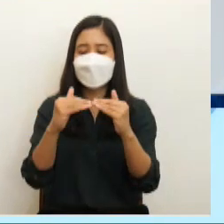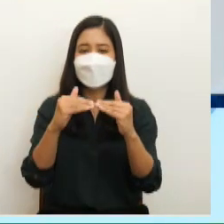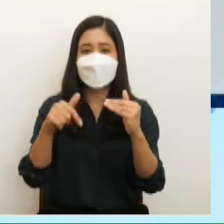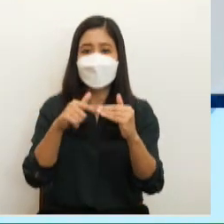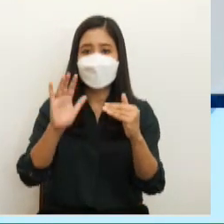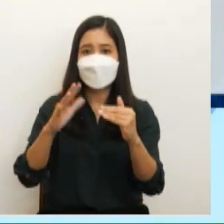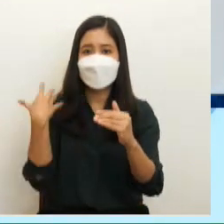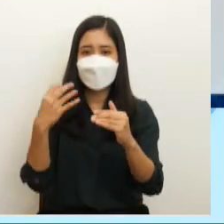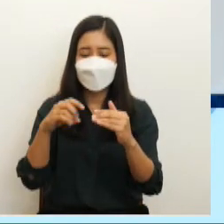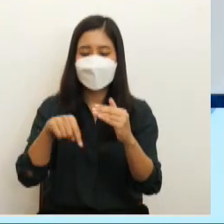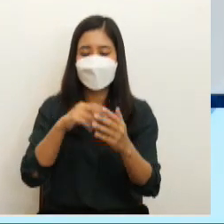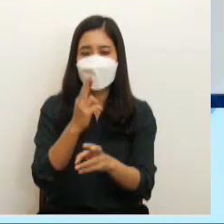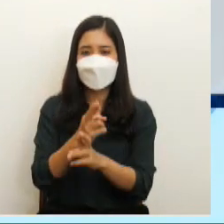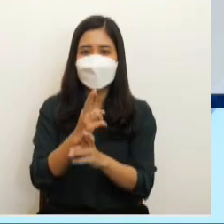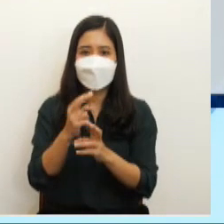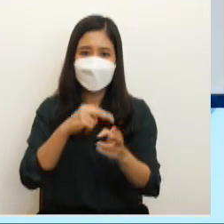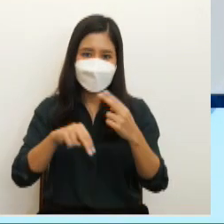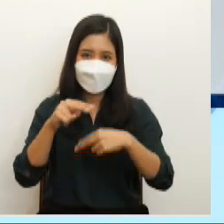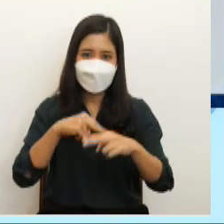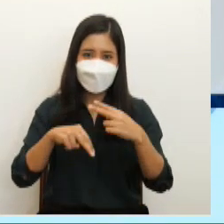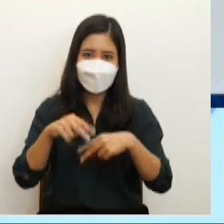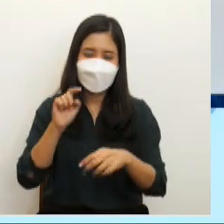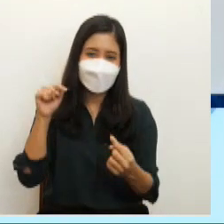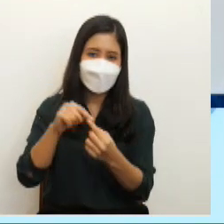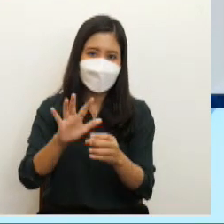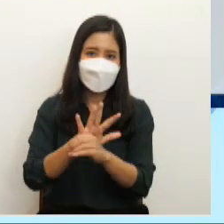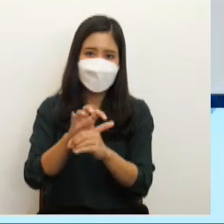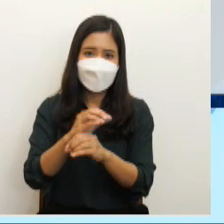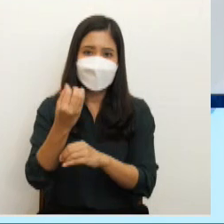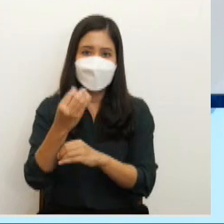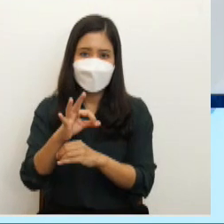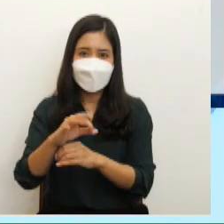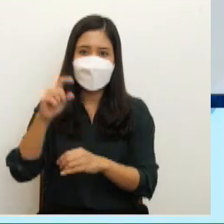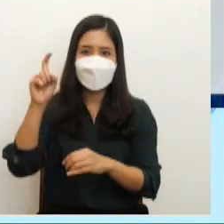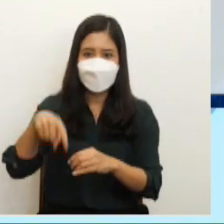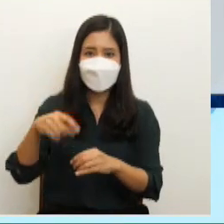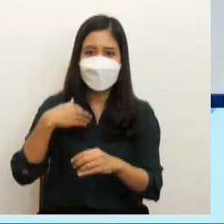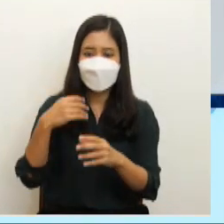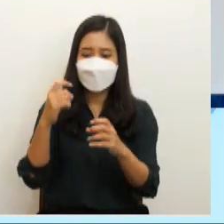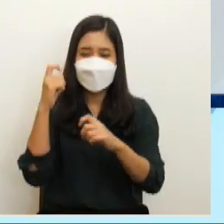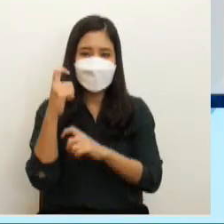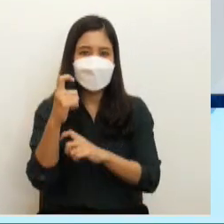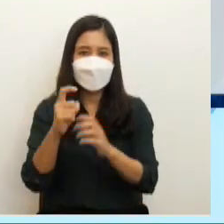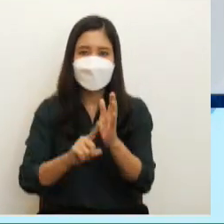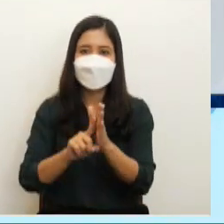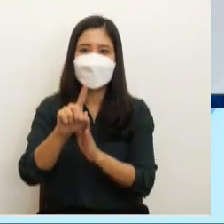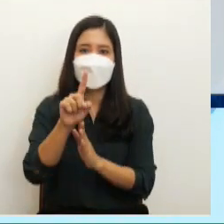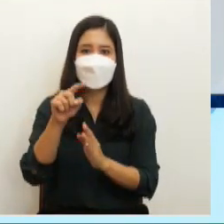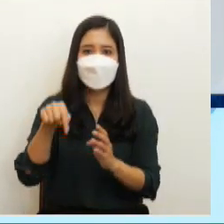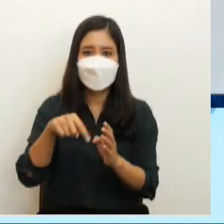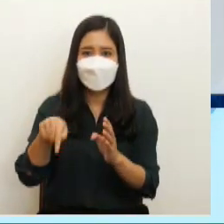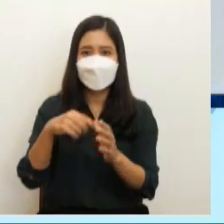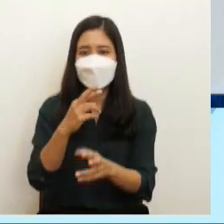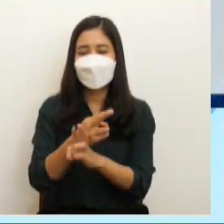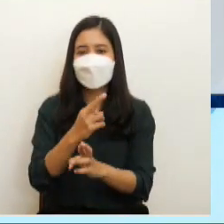เริ่มตั้งแต่การคัดกรองตรวจหาโรคโควิด-19 ต้องนะครับต้องเป็นผู้ที่มีความเสี่ยงสูงหรือได้รับการวินิจฉัยจากแพทย์